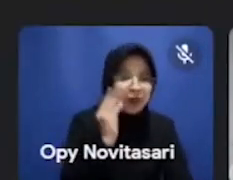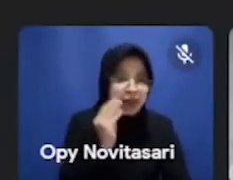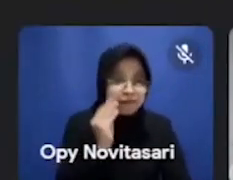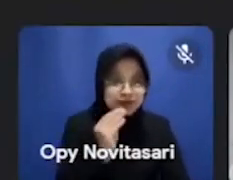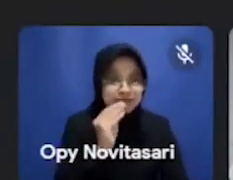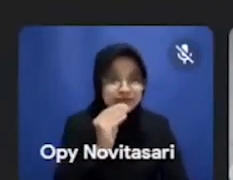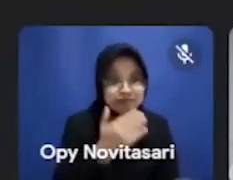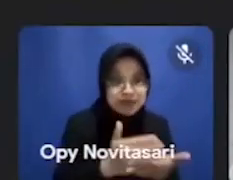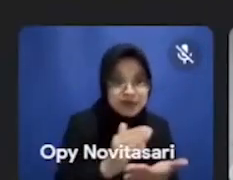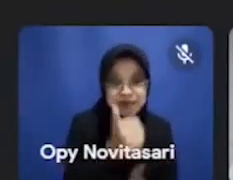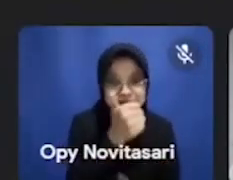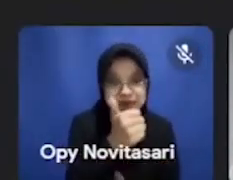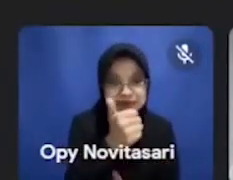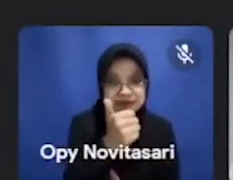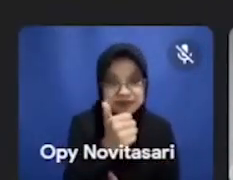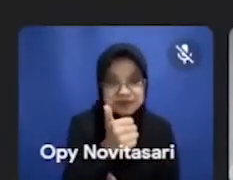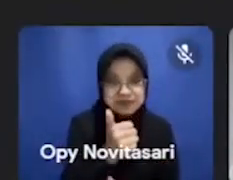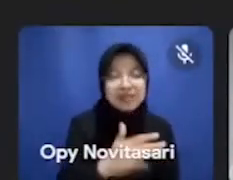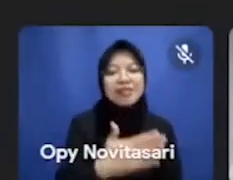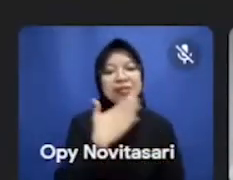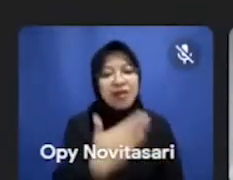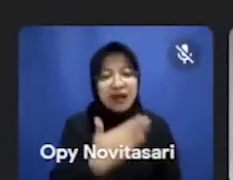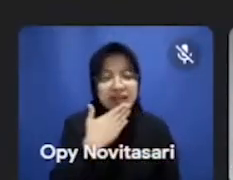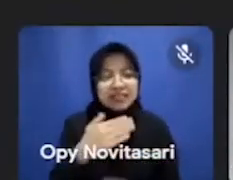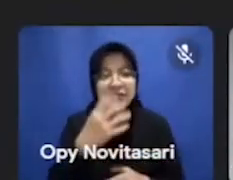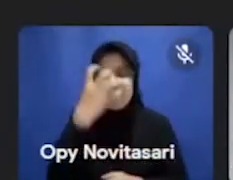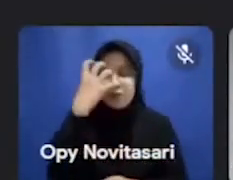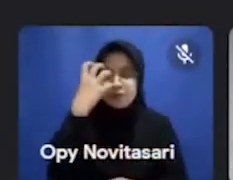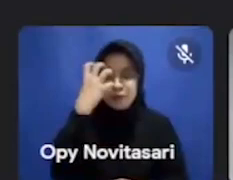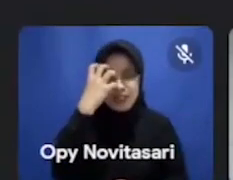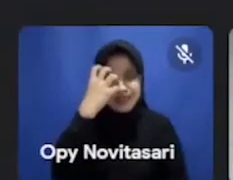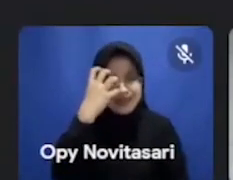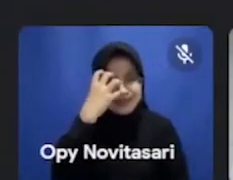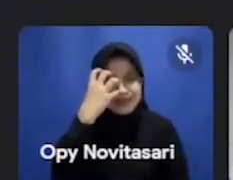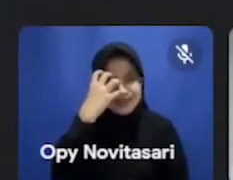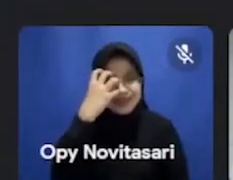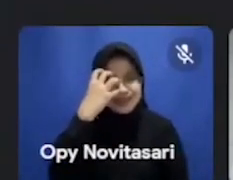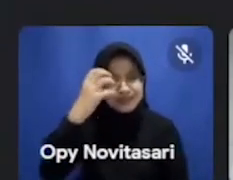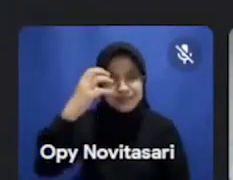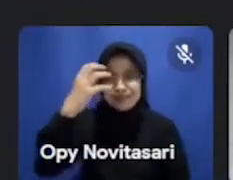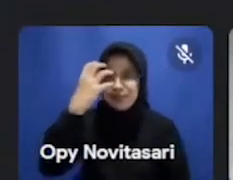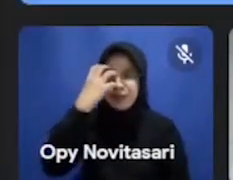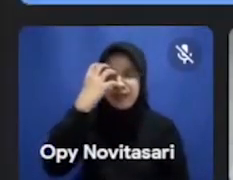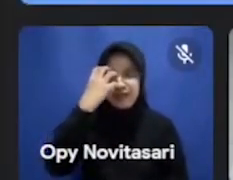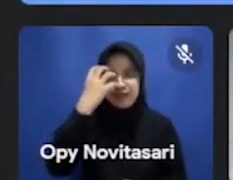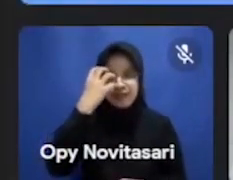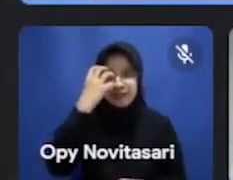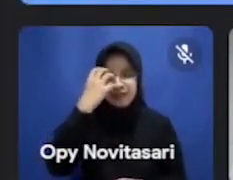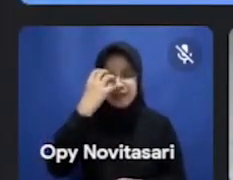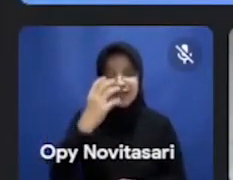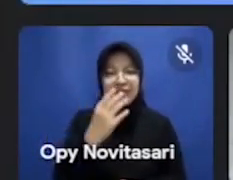Mas Terima kasih Mas Wily untuk e berbagi